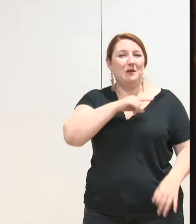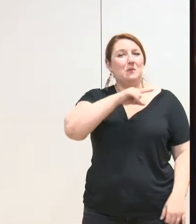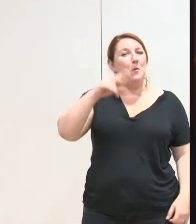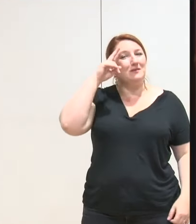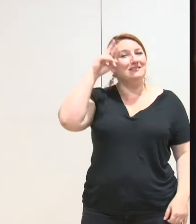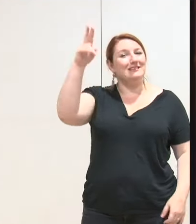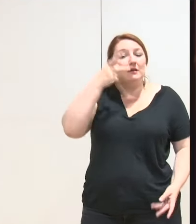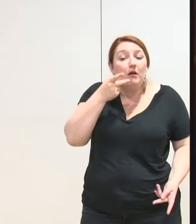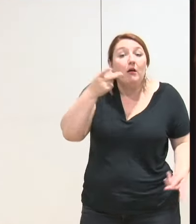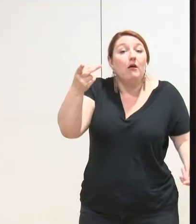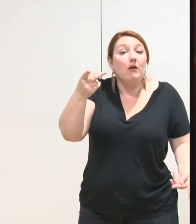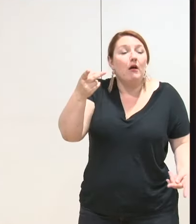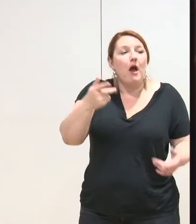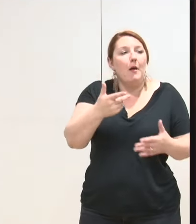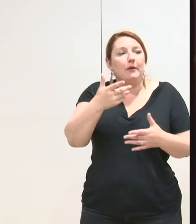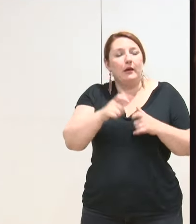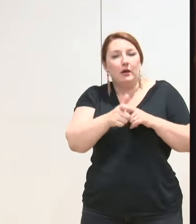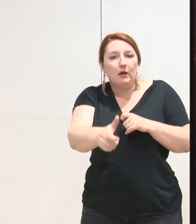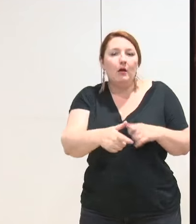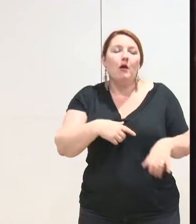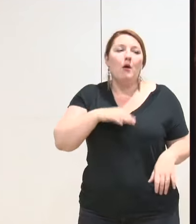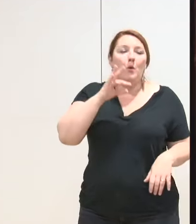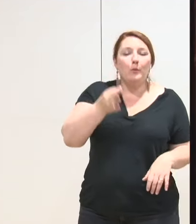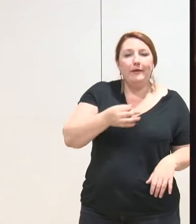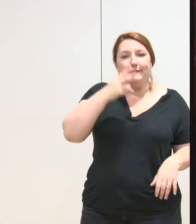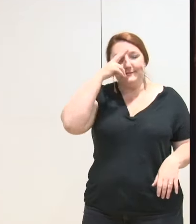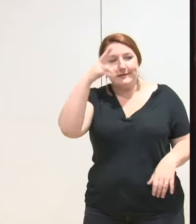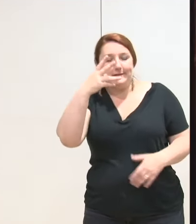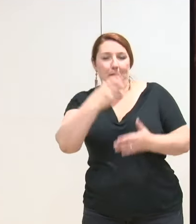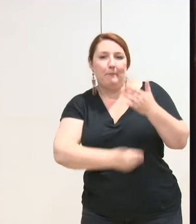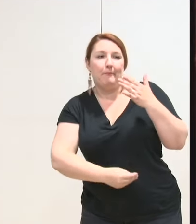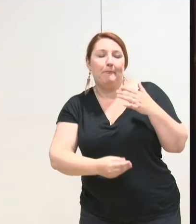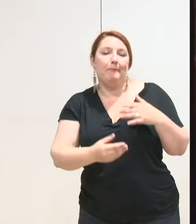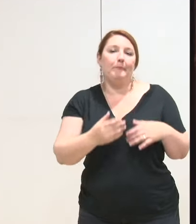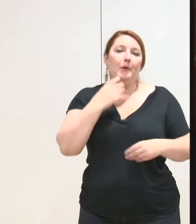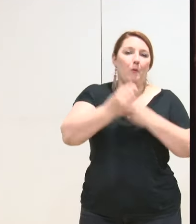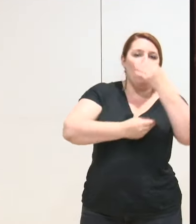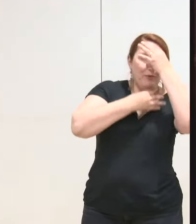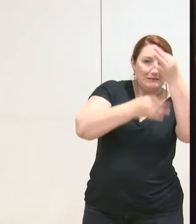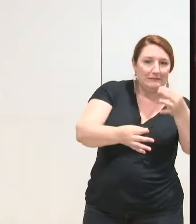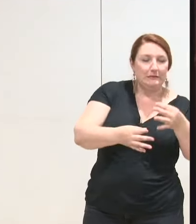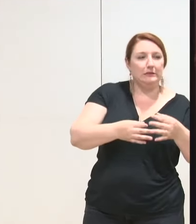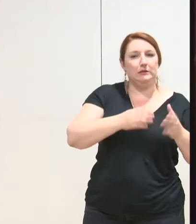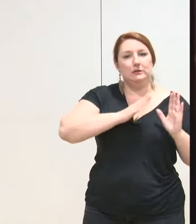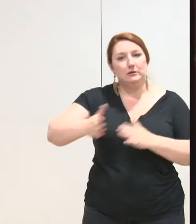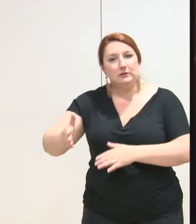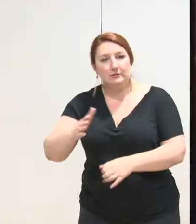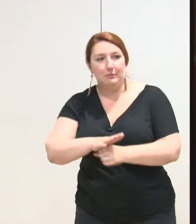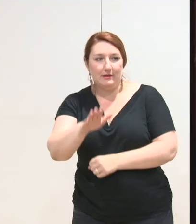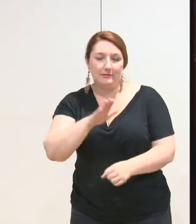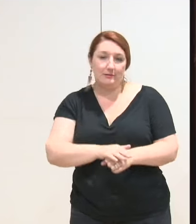puis ensuite manquant de sincérité puis ensuite insuffisamment précis ou rigoureux la réalité commence déjà à